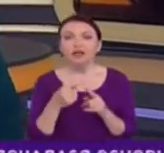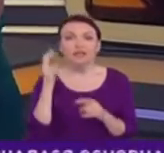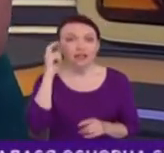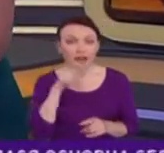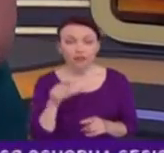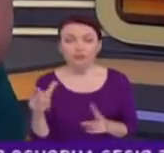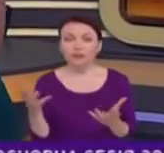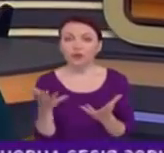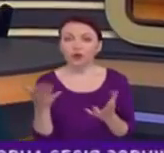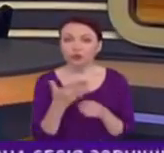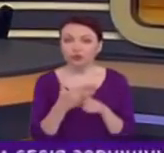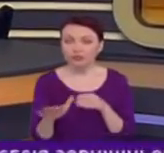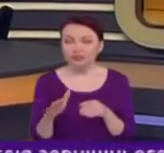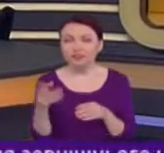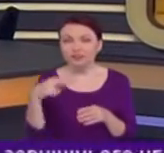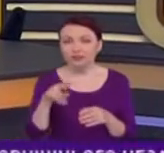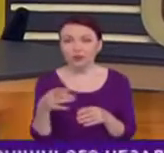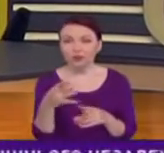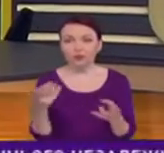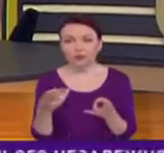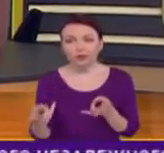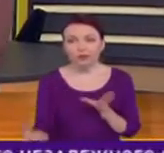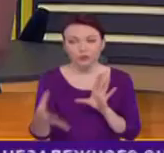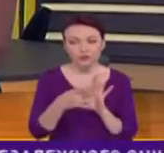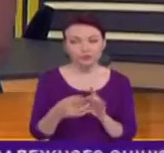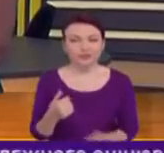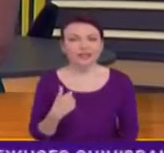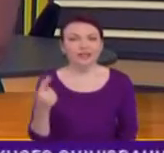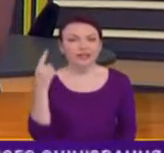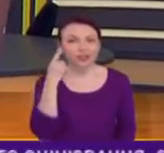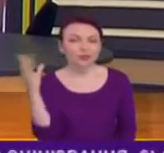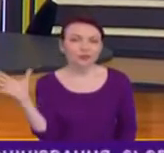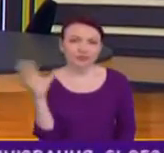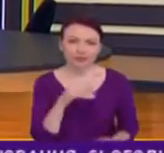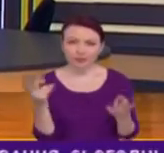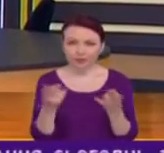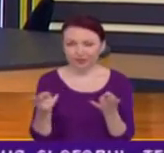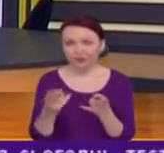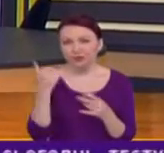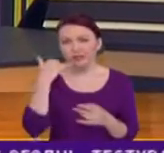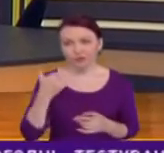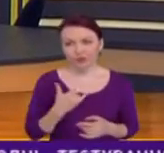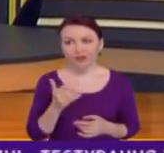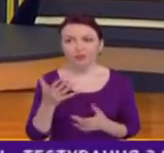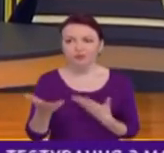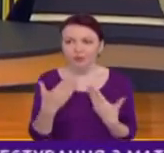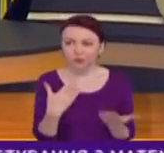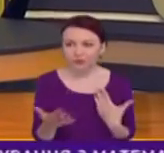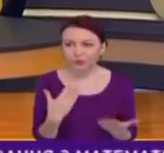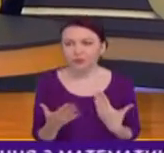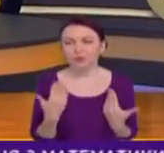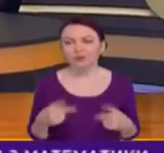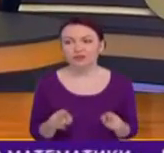Деснянського району слід сьогодні найактивніше долучатися. Я думаю, що всім троєщинцям потрібно телефонувати, і ми з вами поспілкуємося в